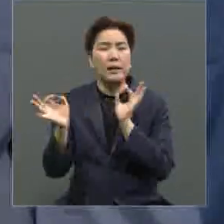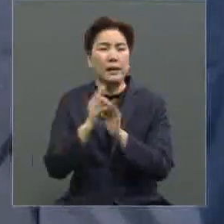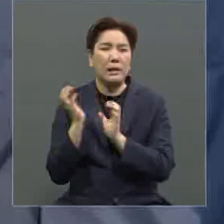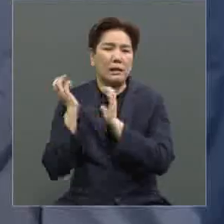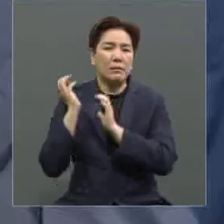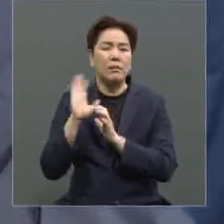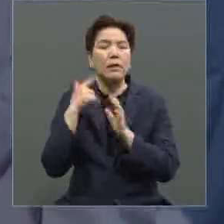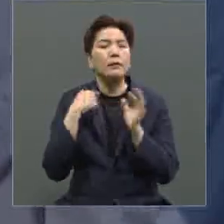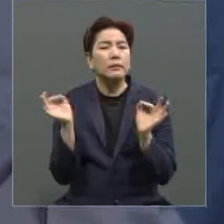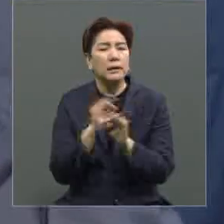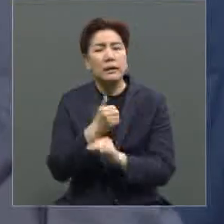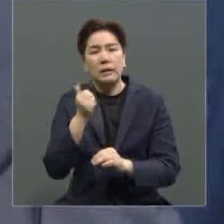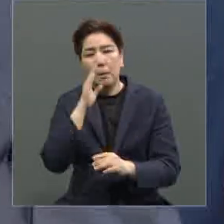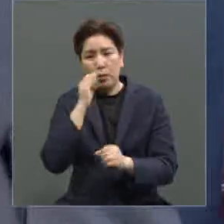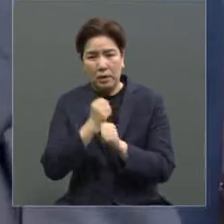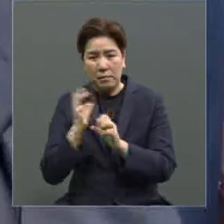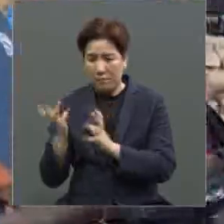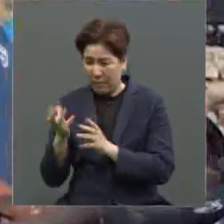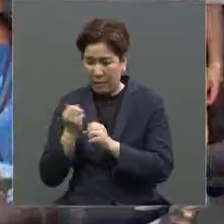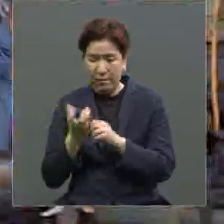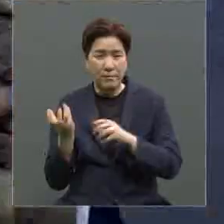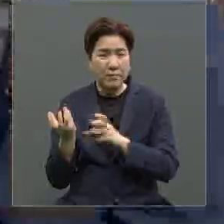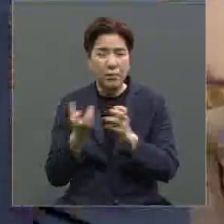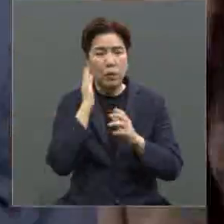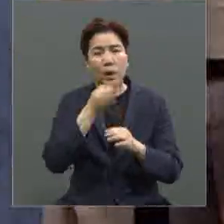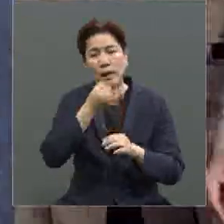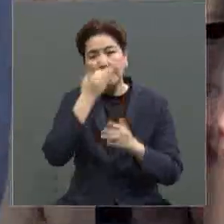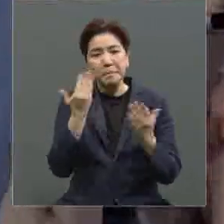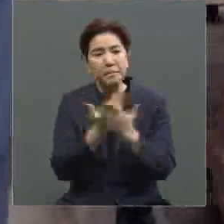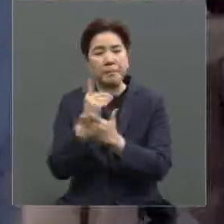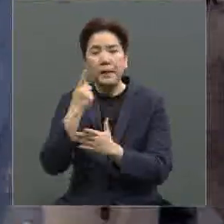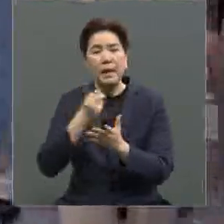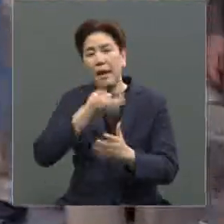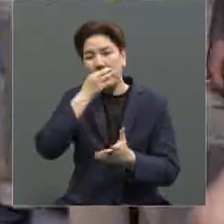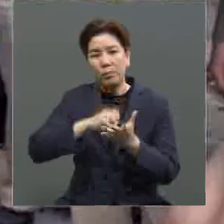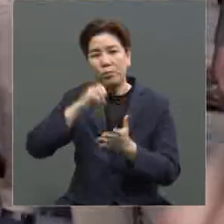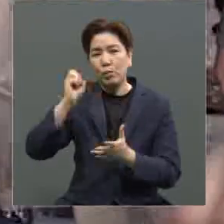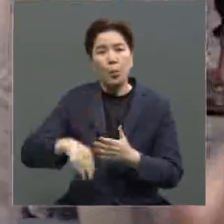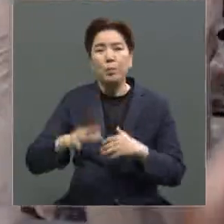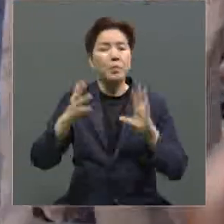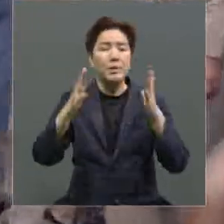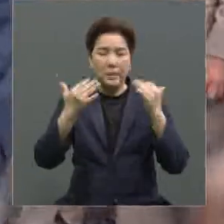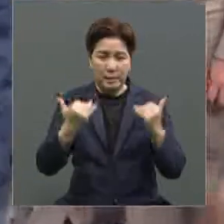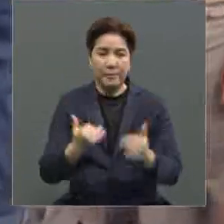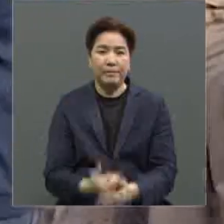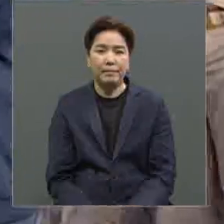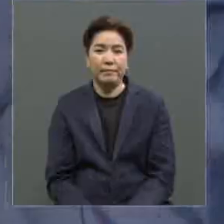ามยืนยันนะครับว่าถ้าเกิดสร้างกระเช้าลูกหาบเองก็ต้องมีอาชีพใหม่ไม่ตกงานครับ